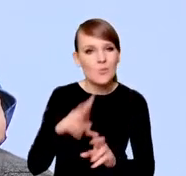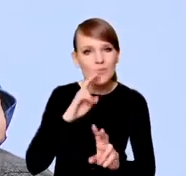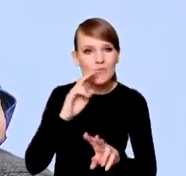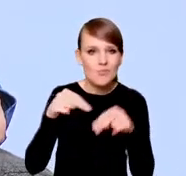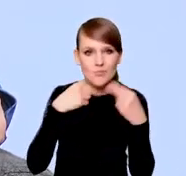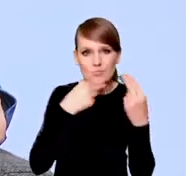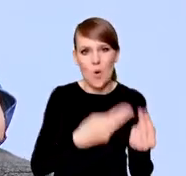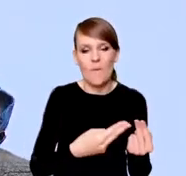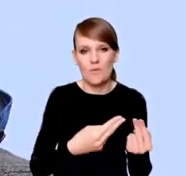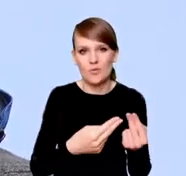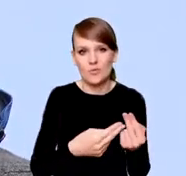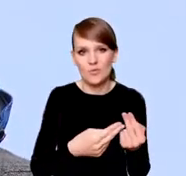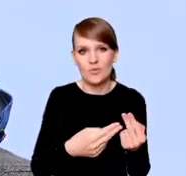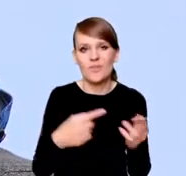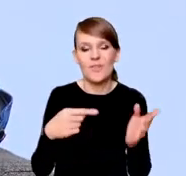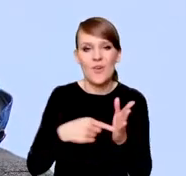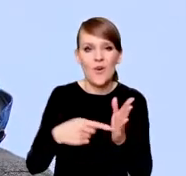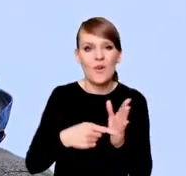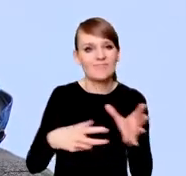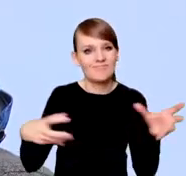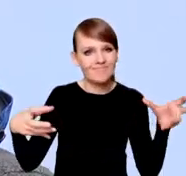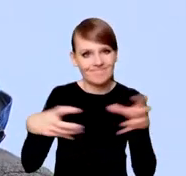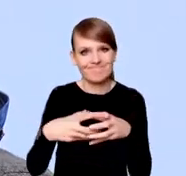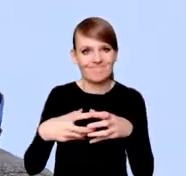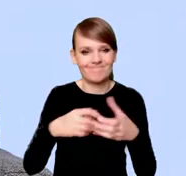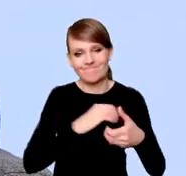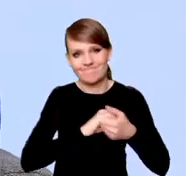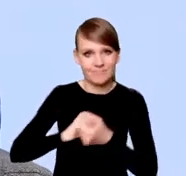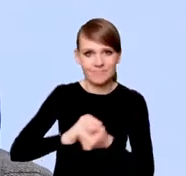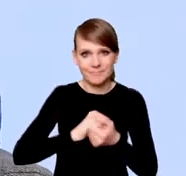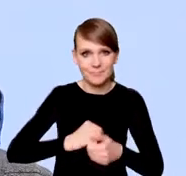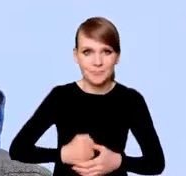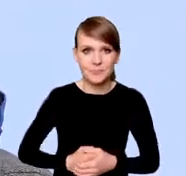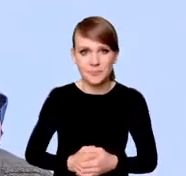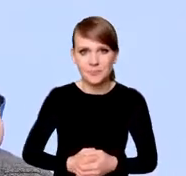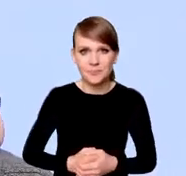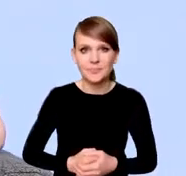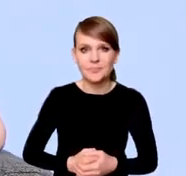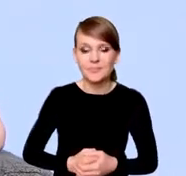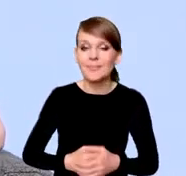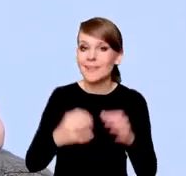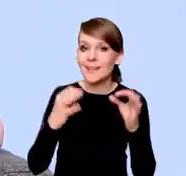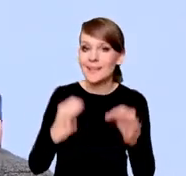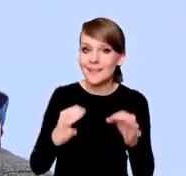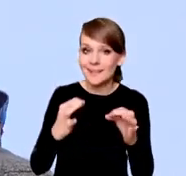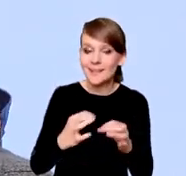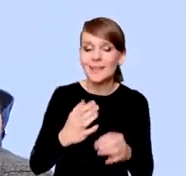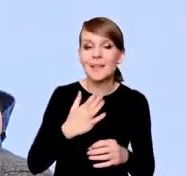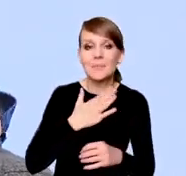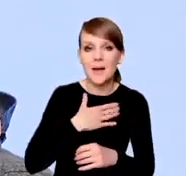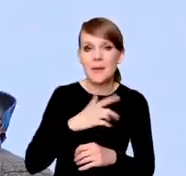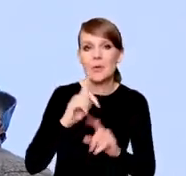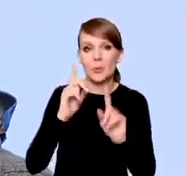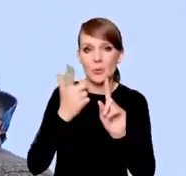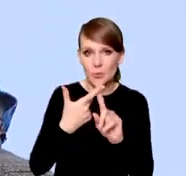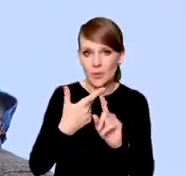powrót właśnie do tej wspólnotowości. Wobec tego drugie pytanie mam do